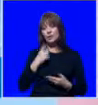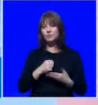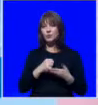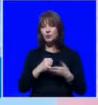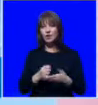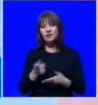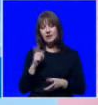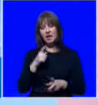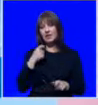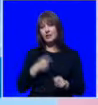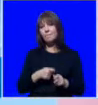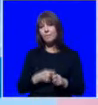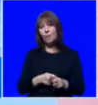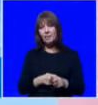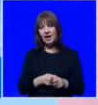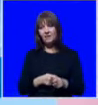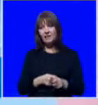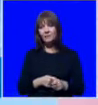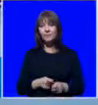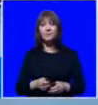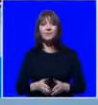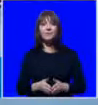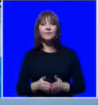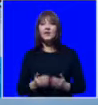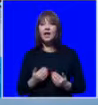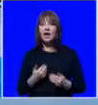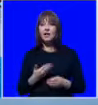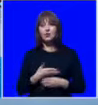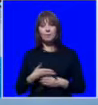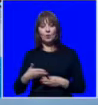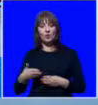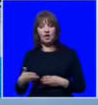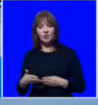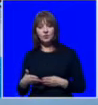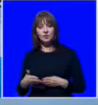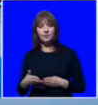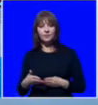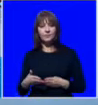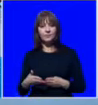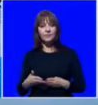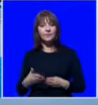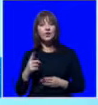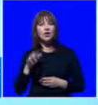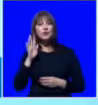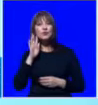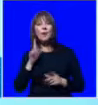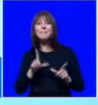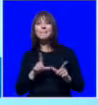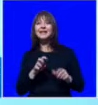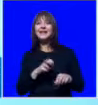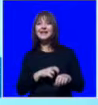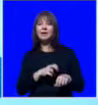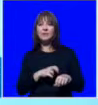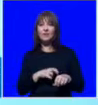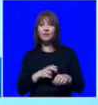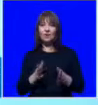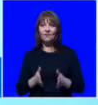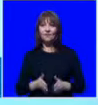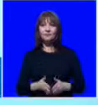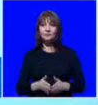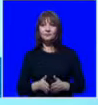бъде преработен. Да, разбира се. Господин Манов. Аз ще продължа нататък, защото го слушах Мартин Димитров, а и не само него. Нямаме време,